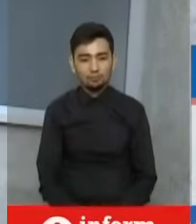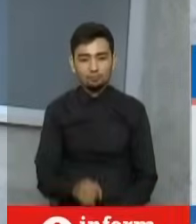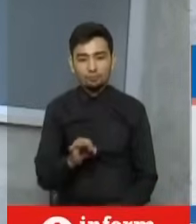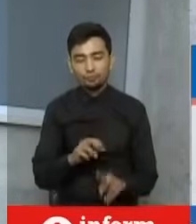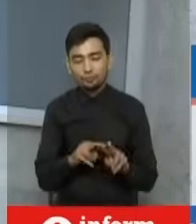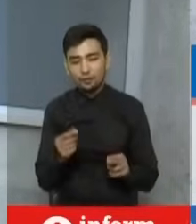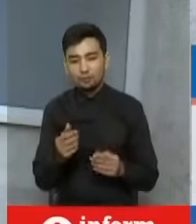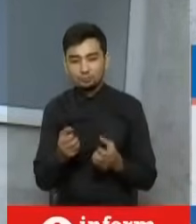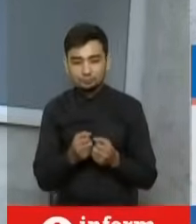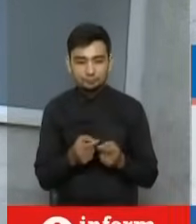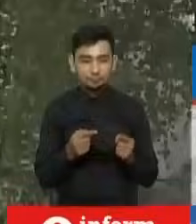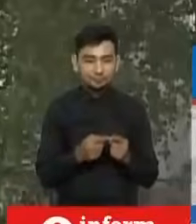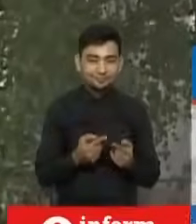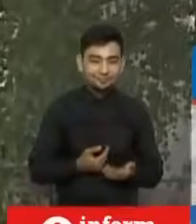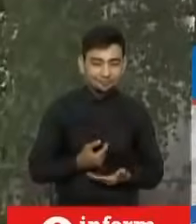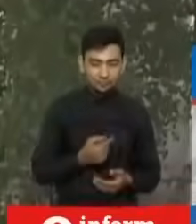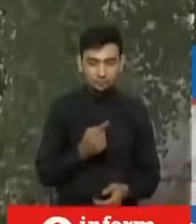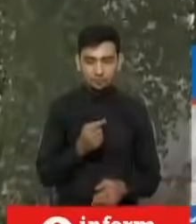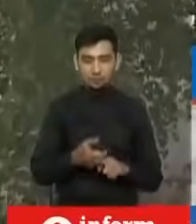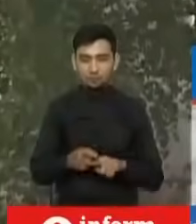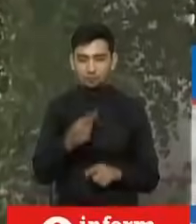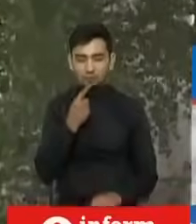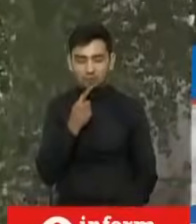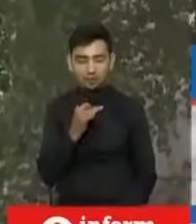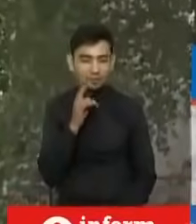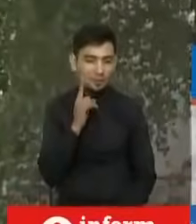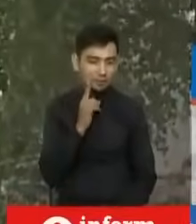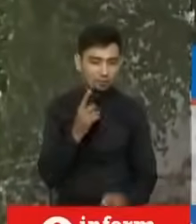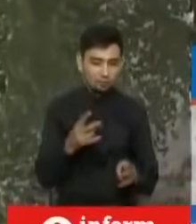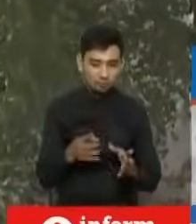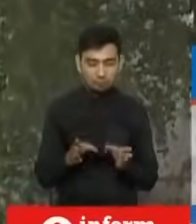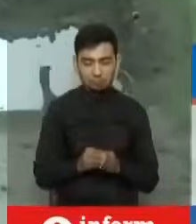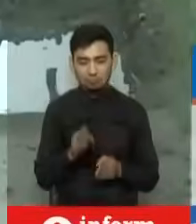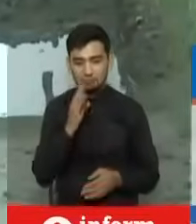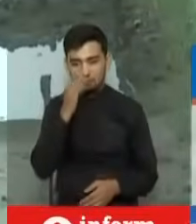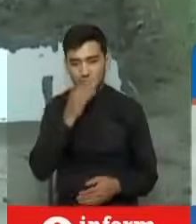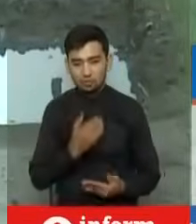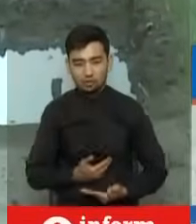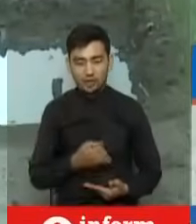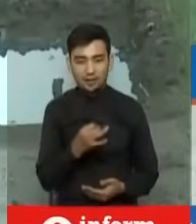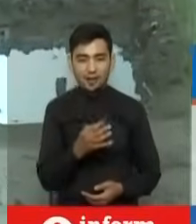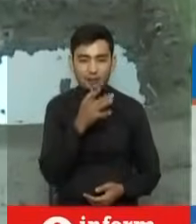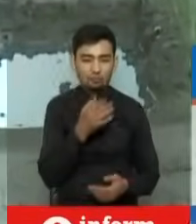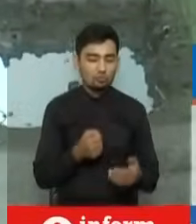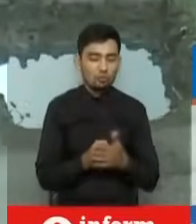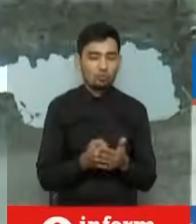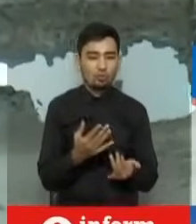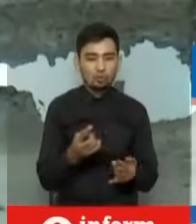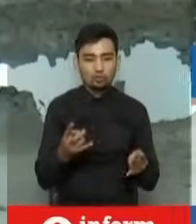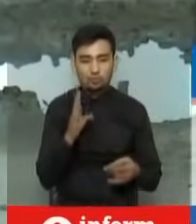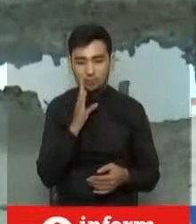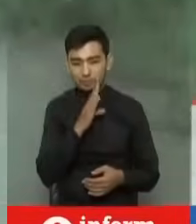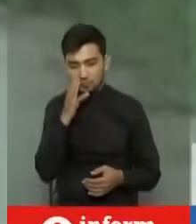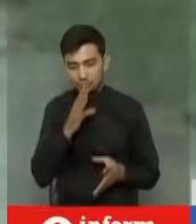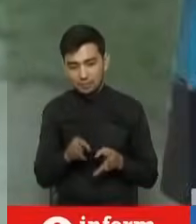деньги отдельную квартиру очень сложно, поэтому молодежи приходится делить одну жилплощадь с родными. До какого возраста оставаться с родителями, каждый